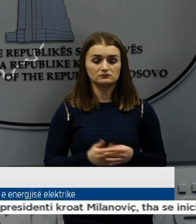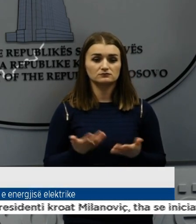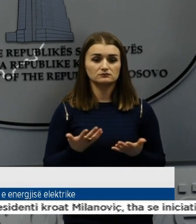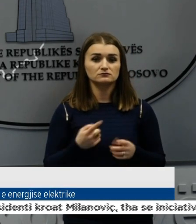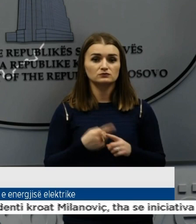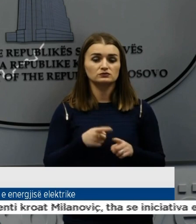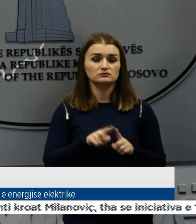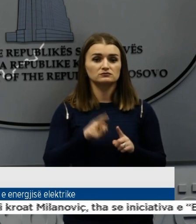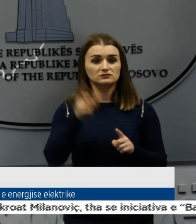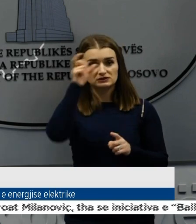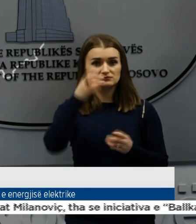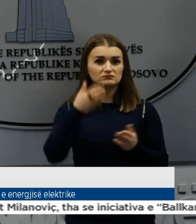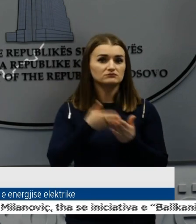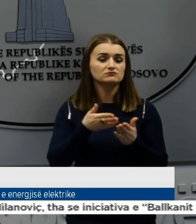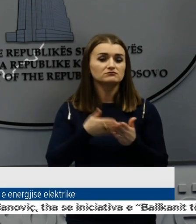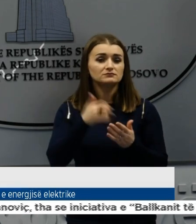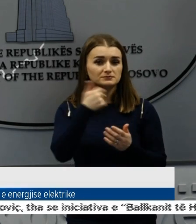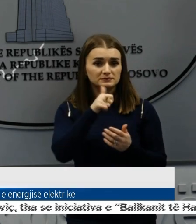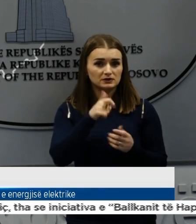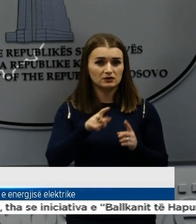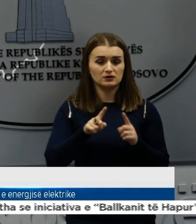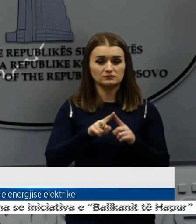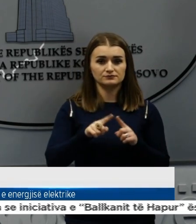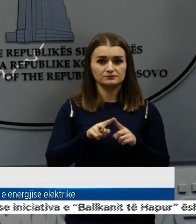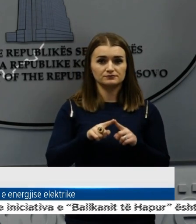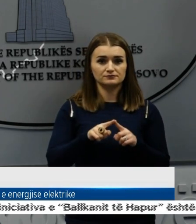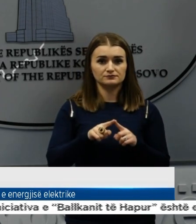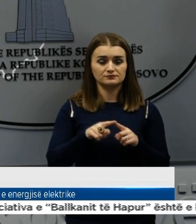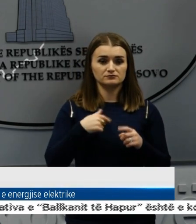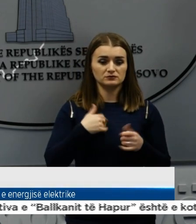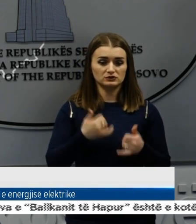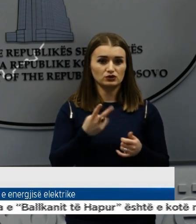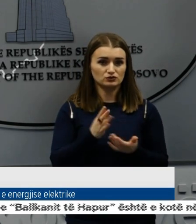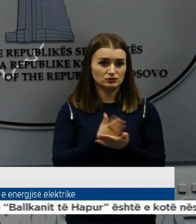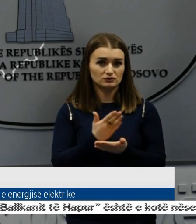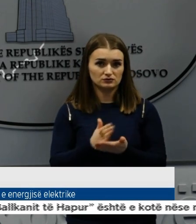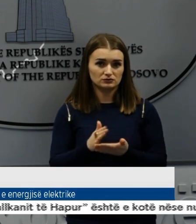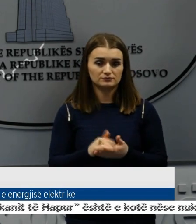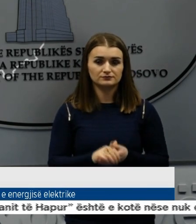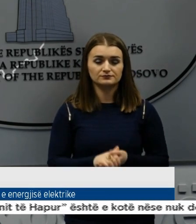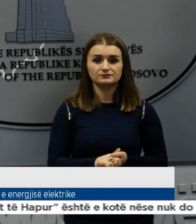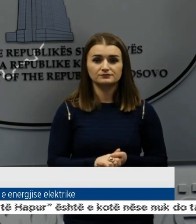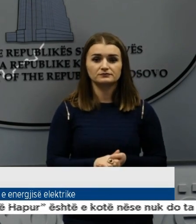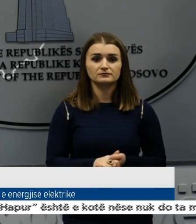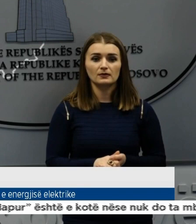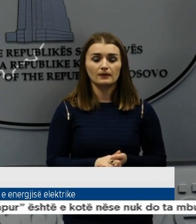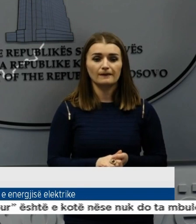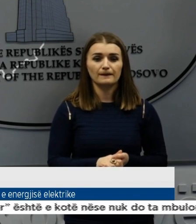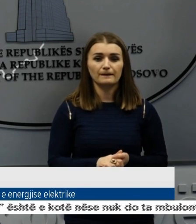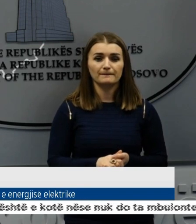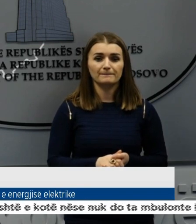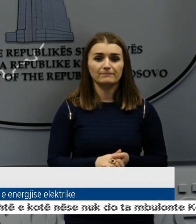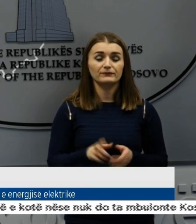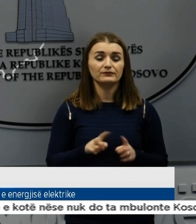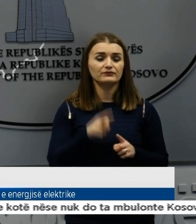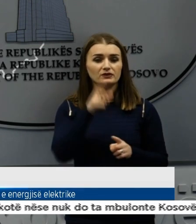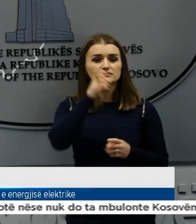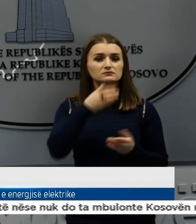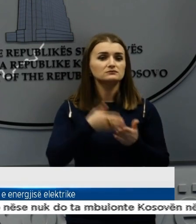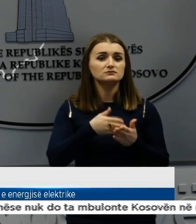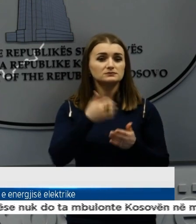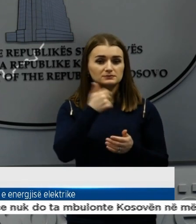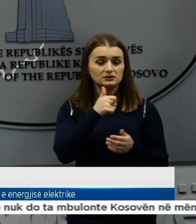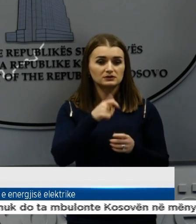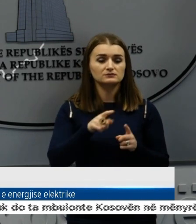jemi dy bloqe të ndryshme tani më. Ajo çfarë ndalë Serbia është alokimi